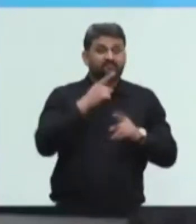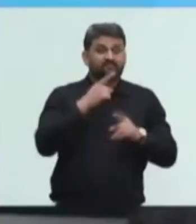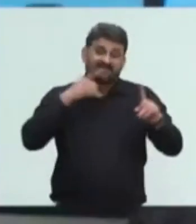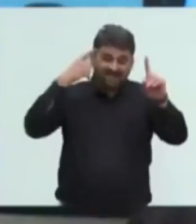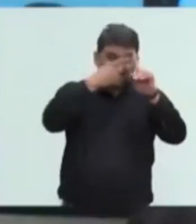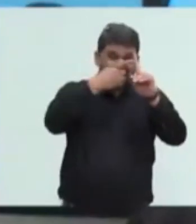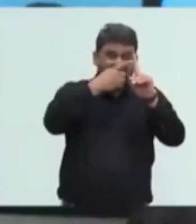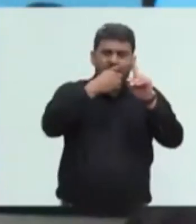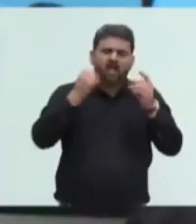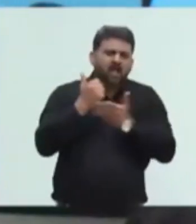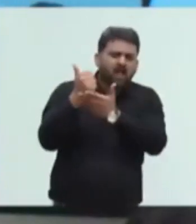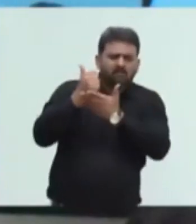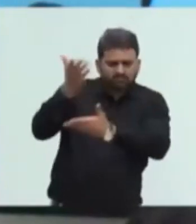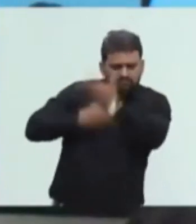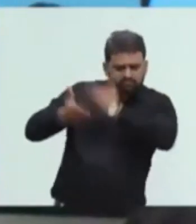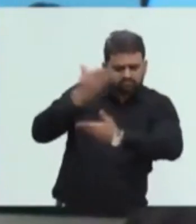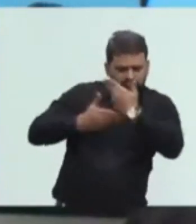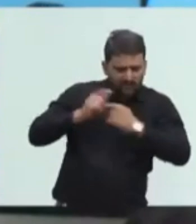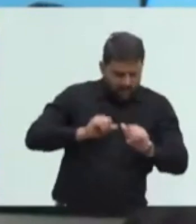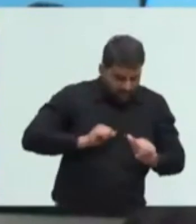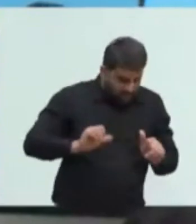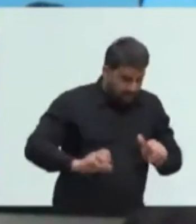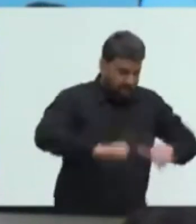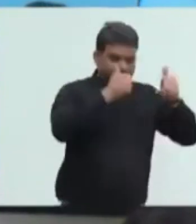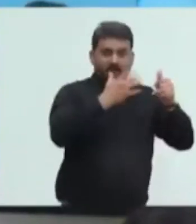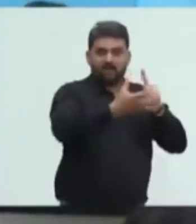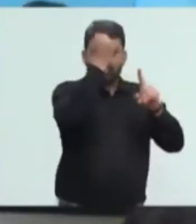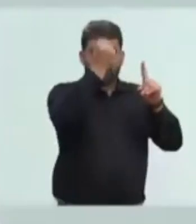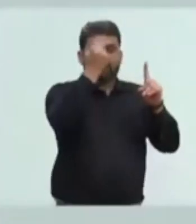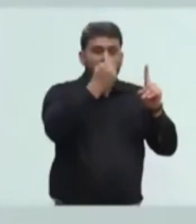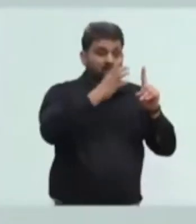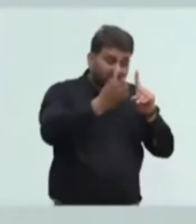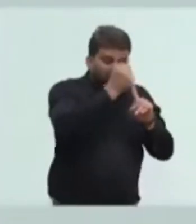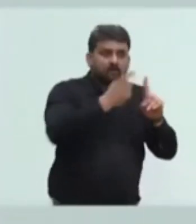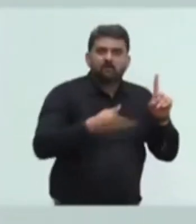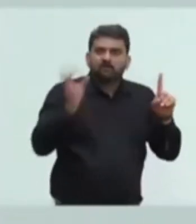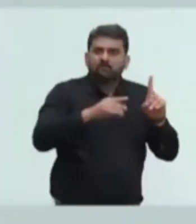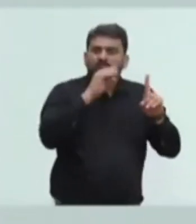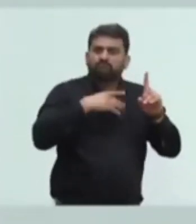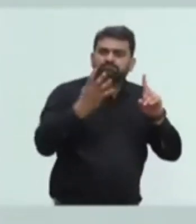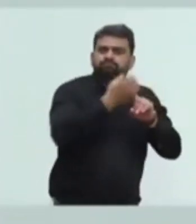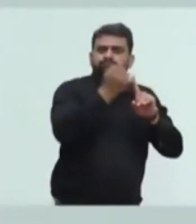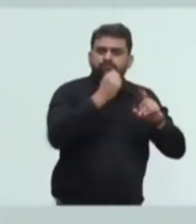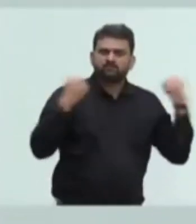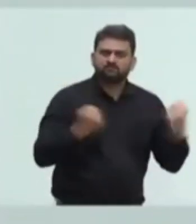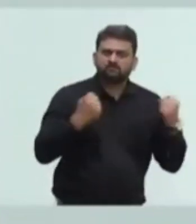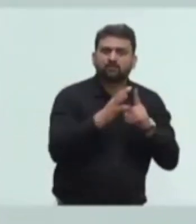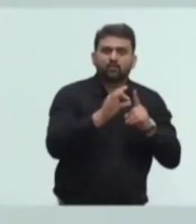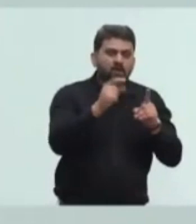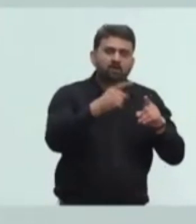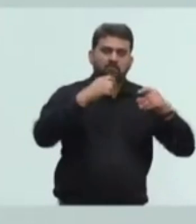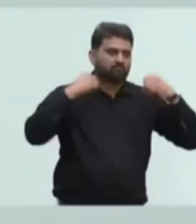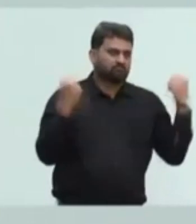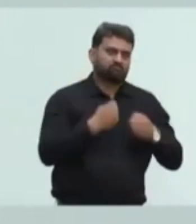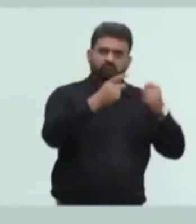में बहुत लेट एक बात है पहुंचने के बाद टिके रहना यह मैं समझता हूं आपके गजब की ताकत है